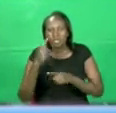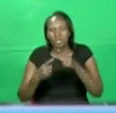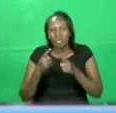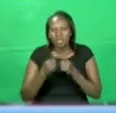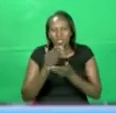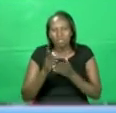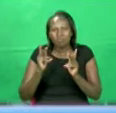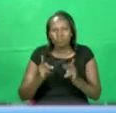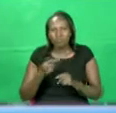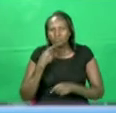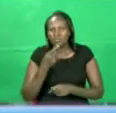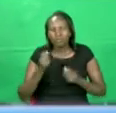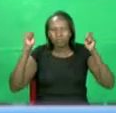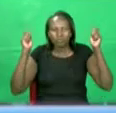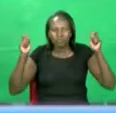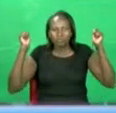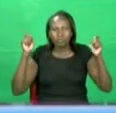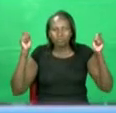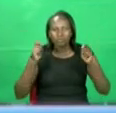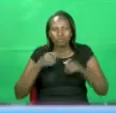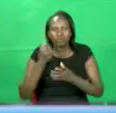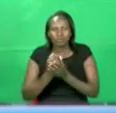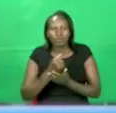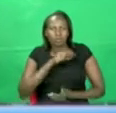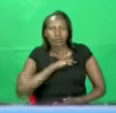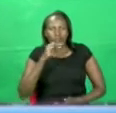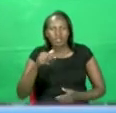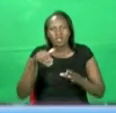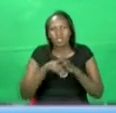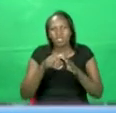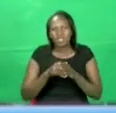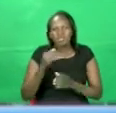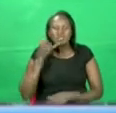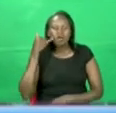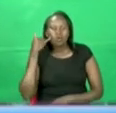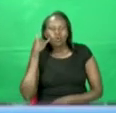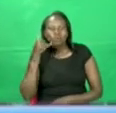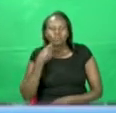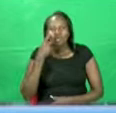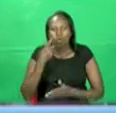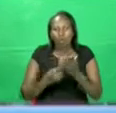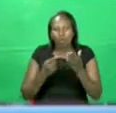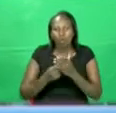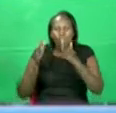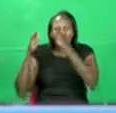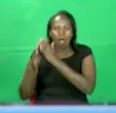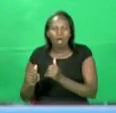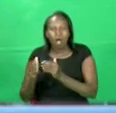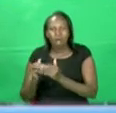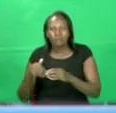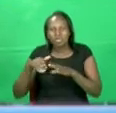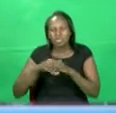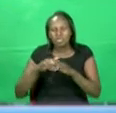waliamua kufanya maandamano ya amani hadi katika afisi za gavana wa Nakuru, huku wakiwa wamebeba mabango ya kukashifu kampuni ya nyumba na ujenzi ya